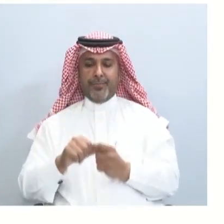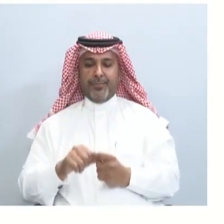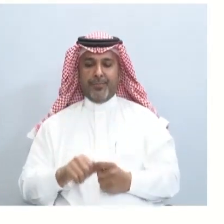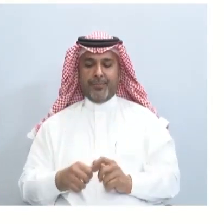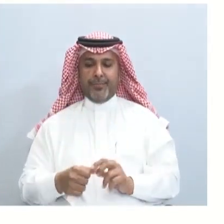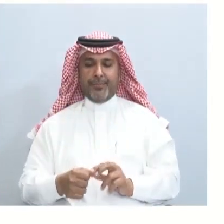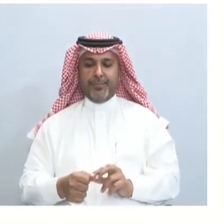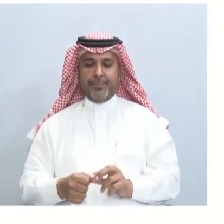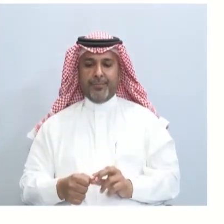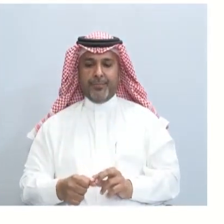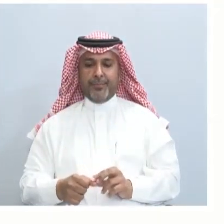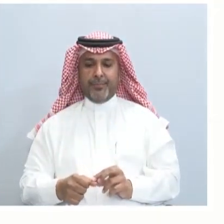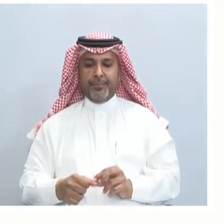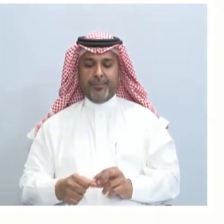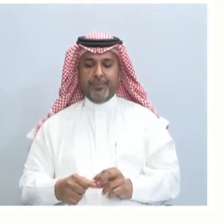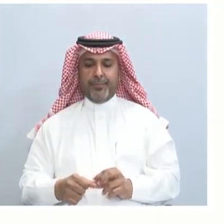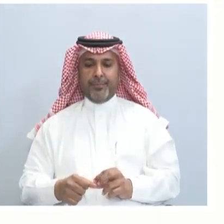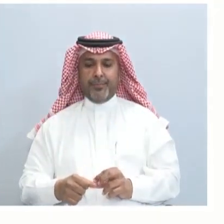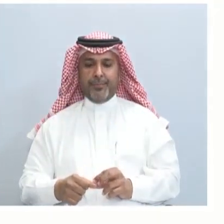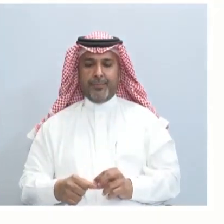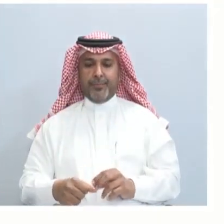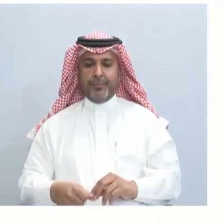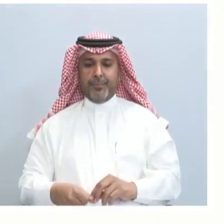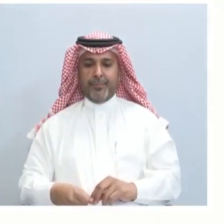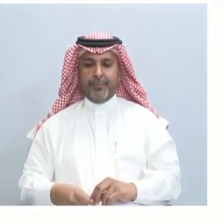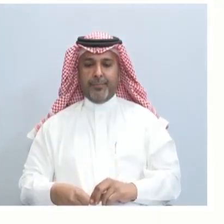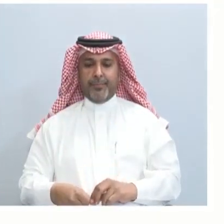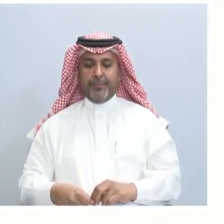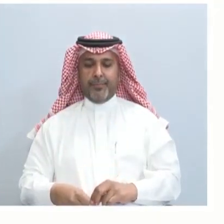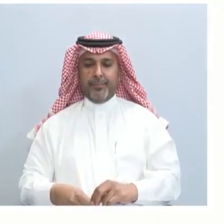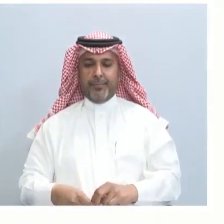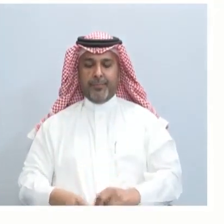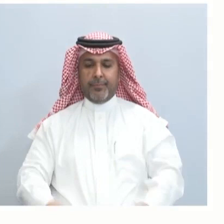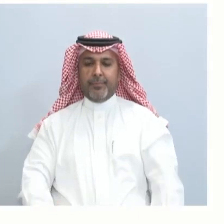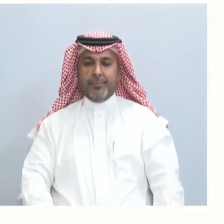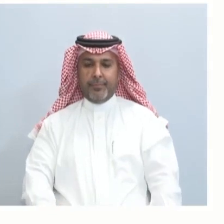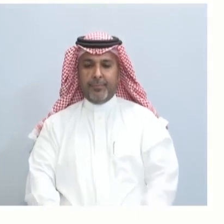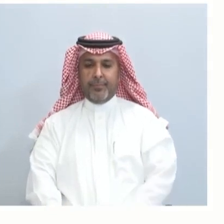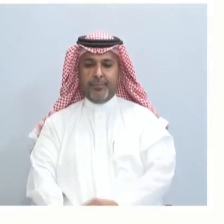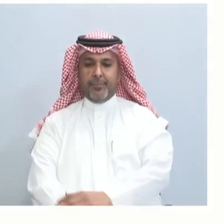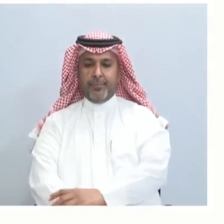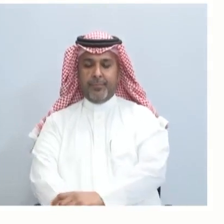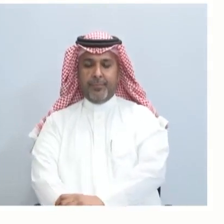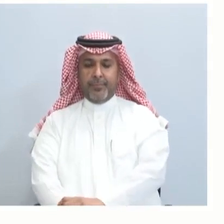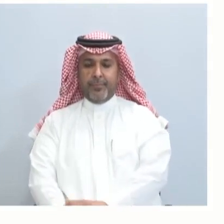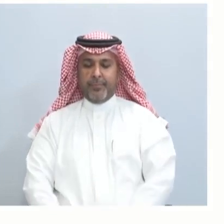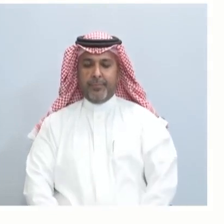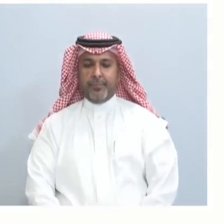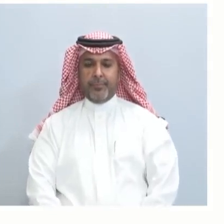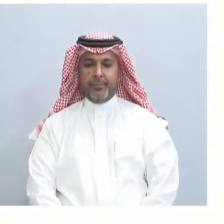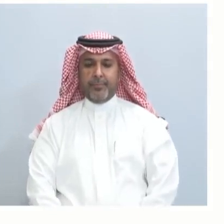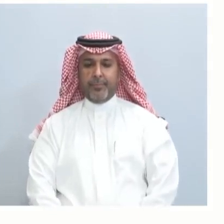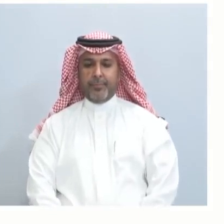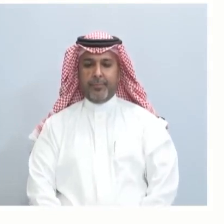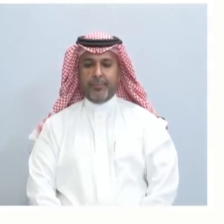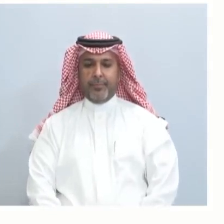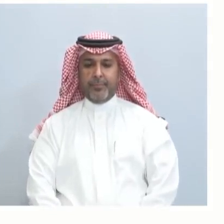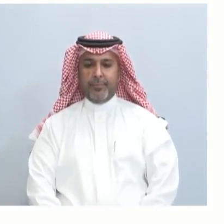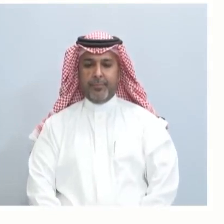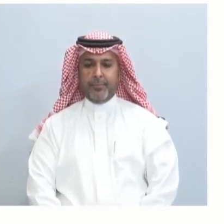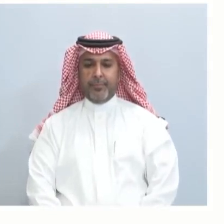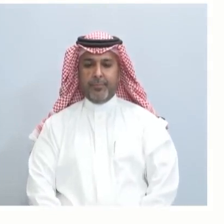هذا ايضا الارتفاع للمثلث يمثل ماذا يمثل سته متر يمثل سته متر